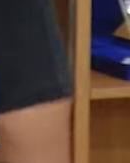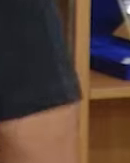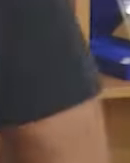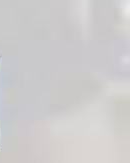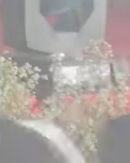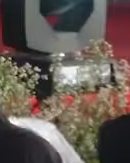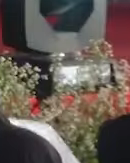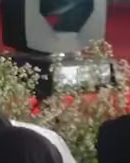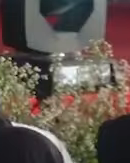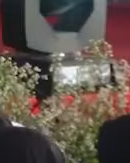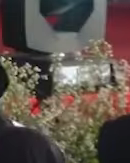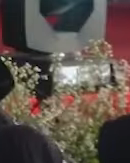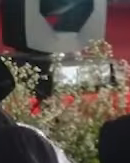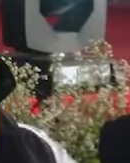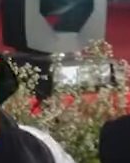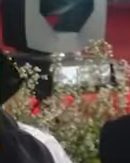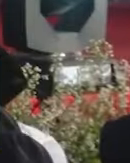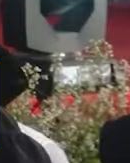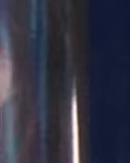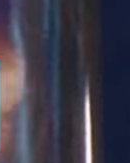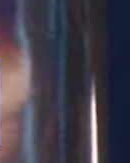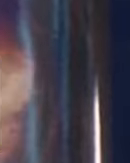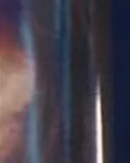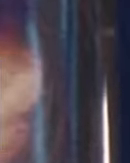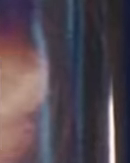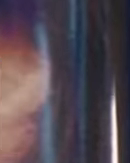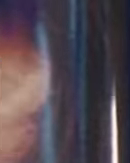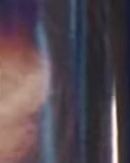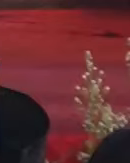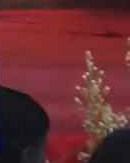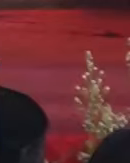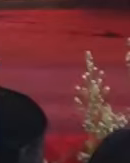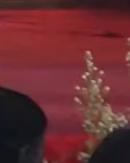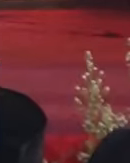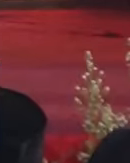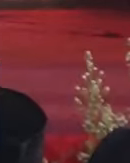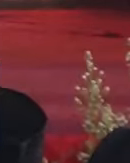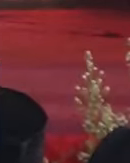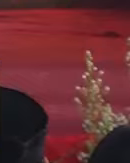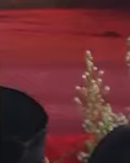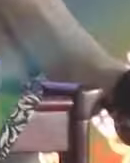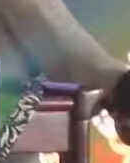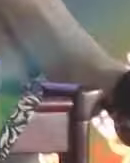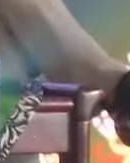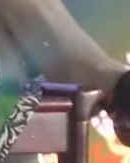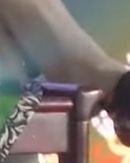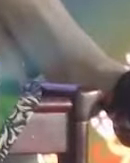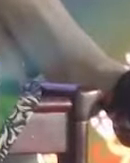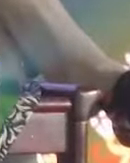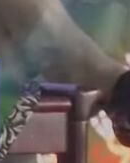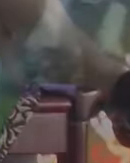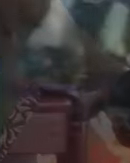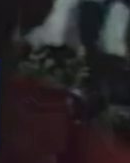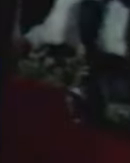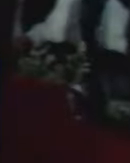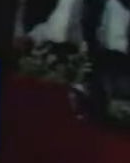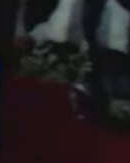semakin dipercaya. Film Lembayung akan tayang perdana di seluruh bioskop kesayangan Anda pada tanggal 19